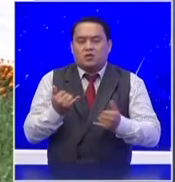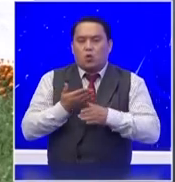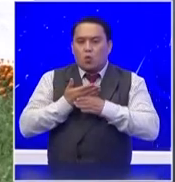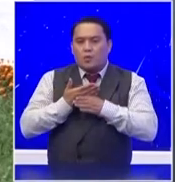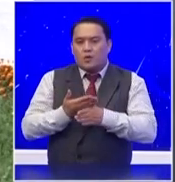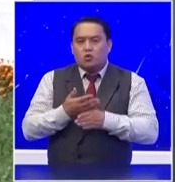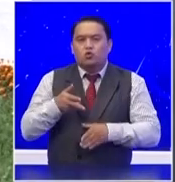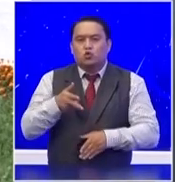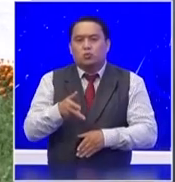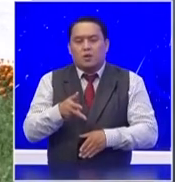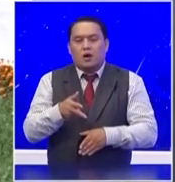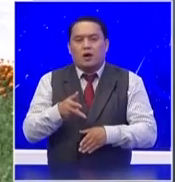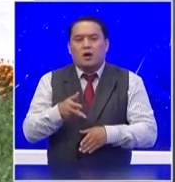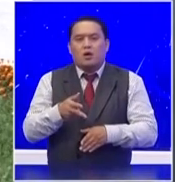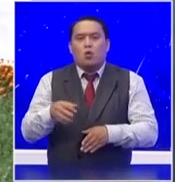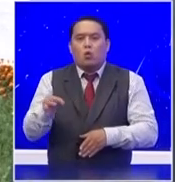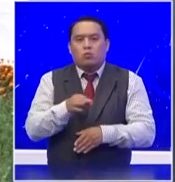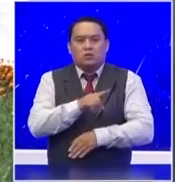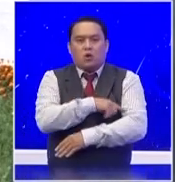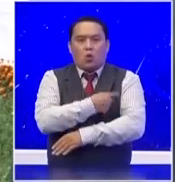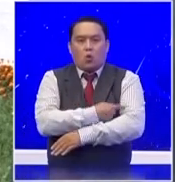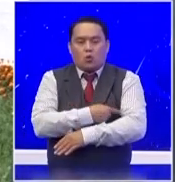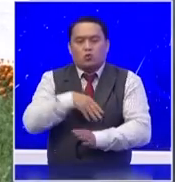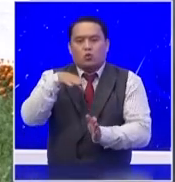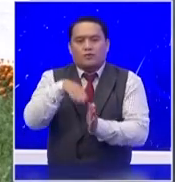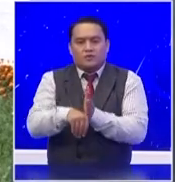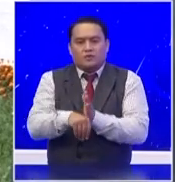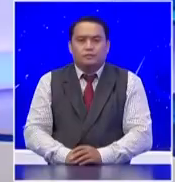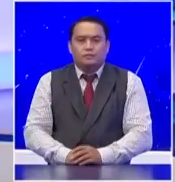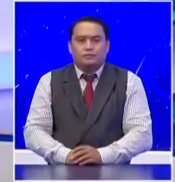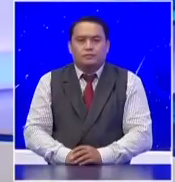арқасы. 3000-нан аса ақ халаттылар облыста індет күреске жұмылдырған.